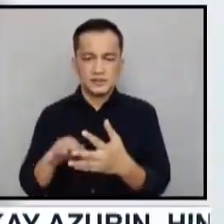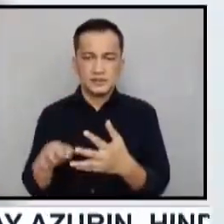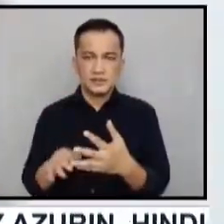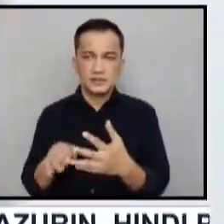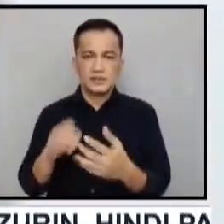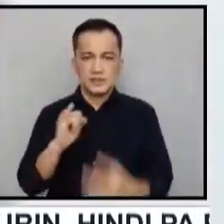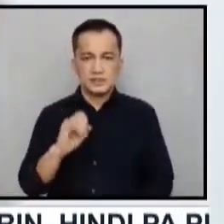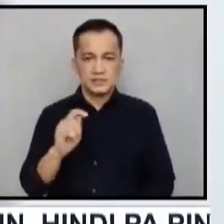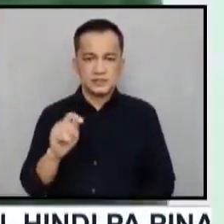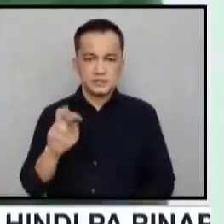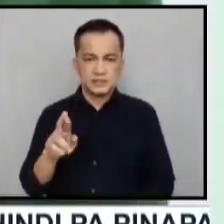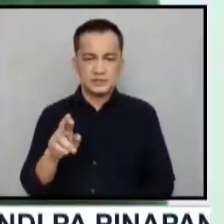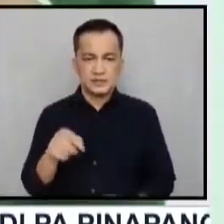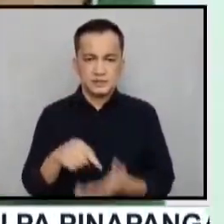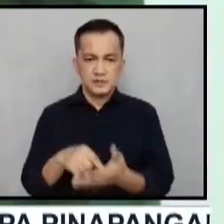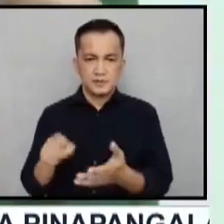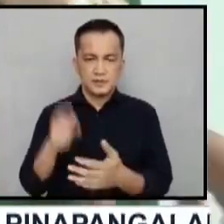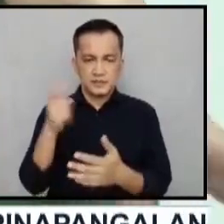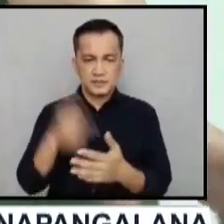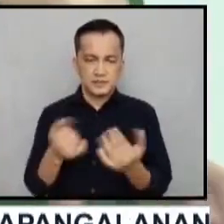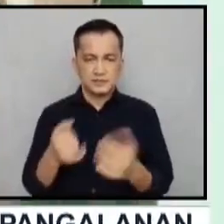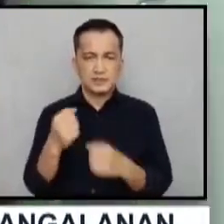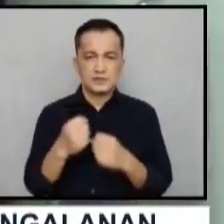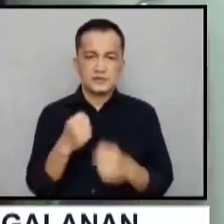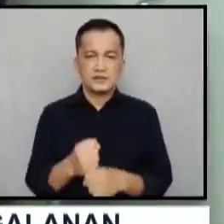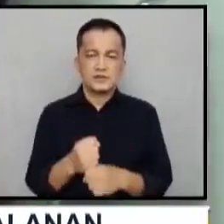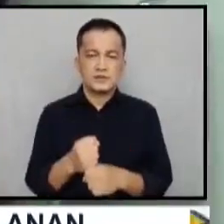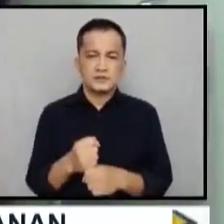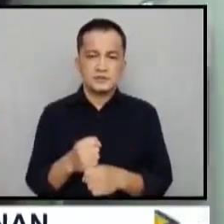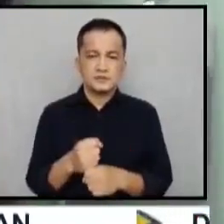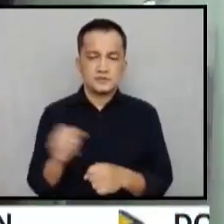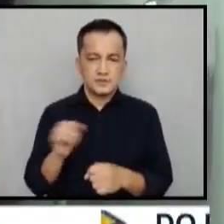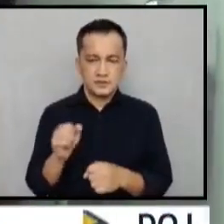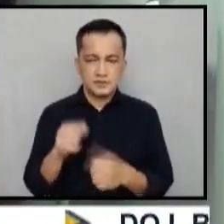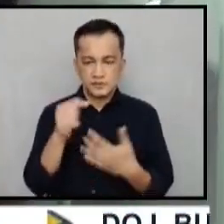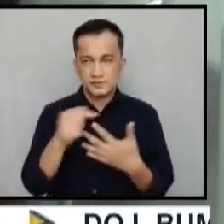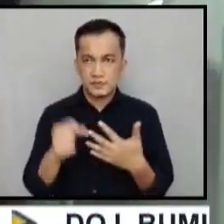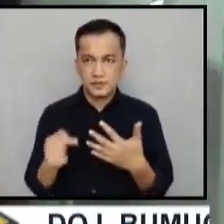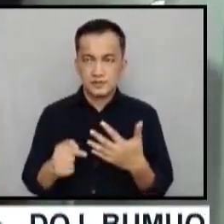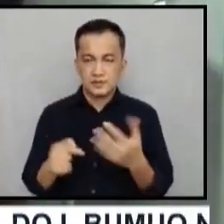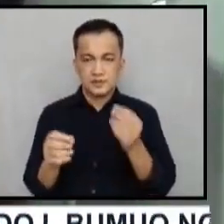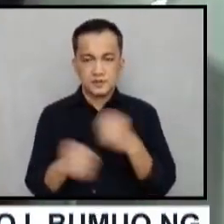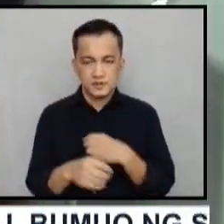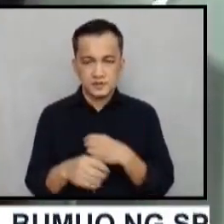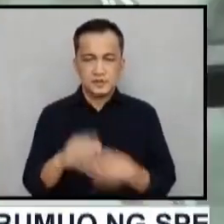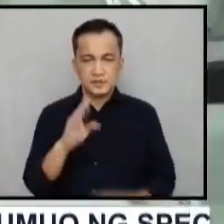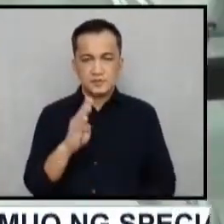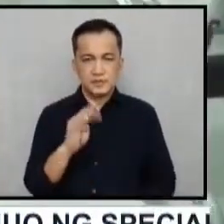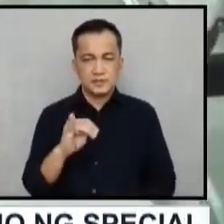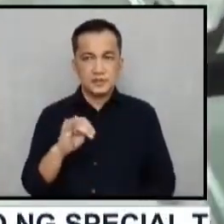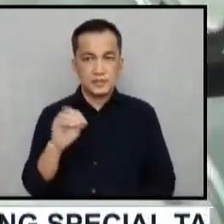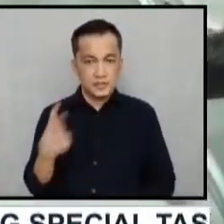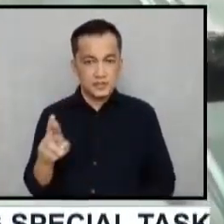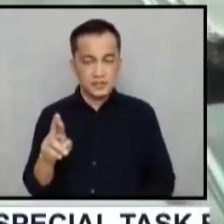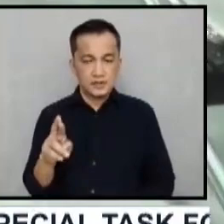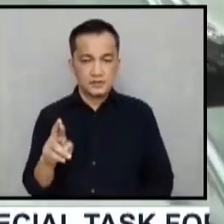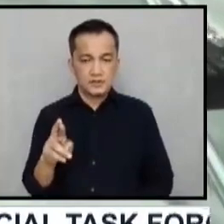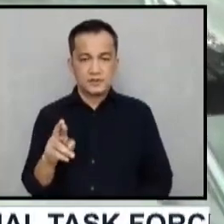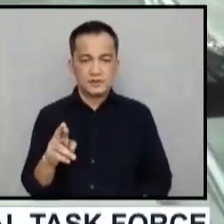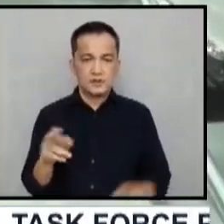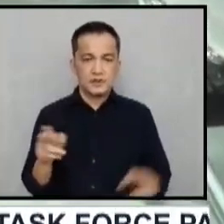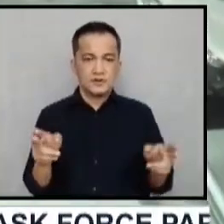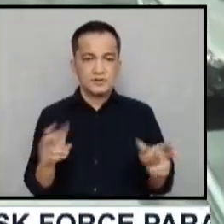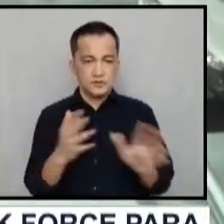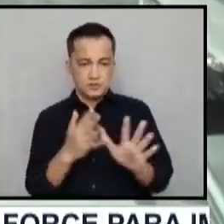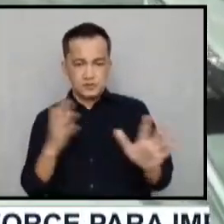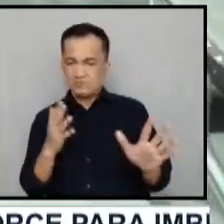at pagbabayad ng buwis ngayong taon, at maging sa iba pang mga opisina ng Bureau of Internal Revenue ay maiksi rin ang pila.